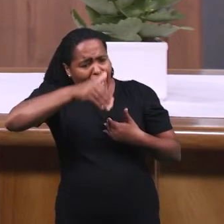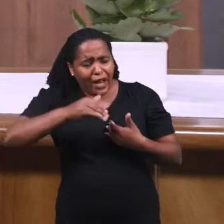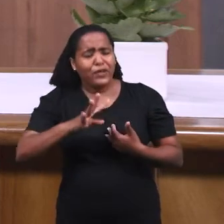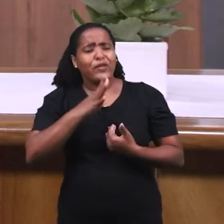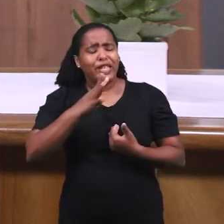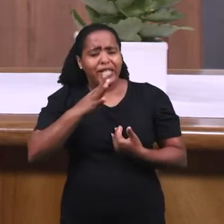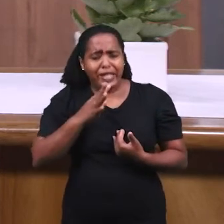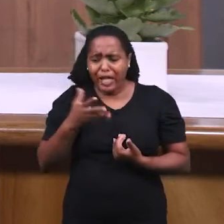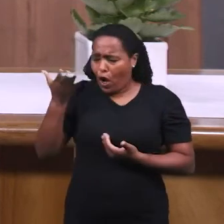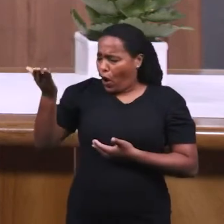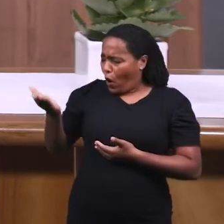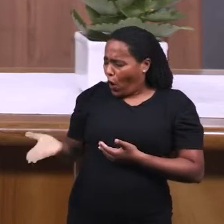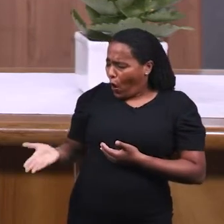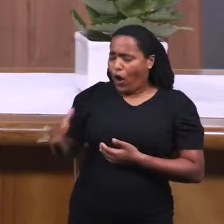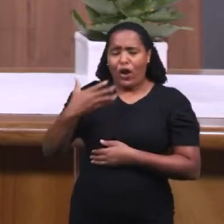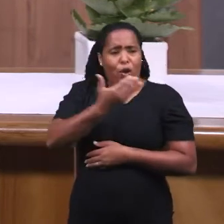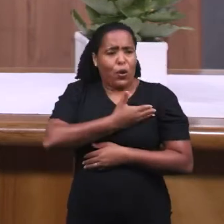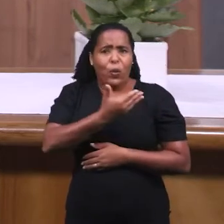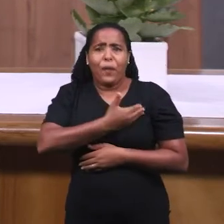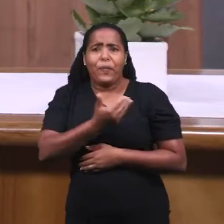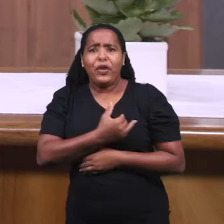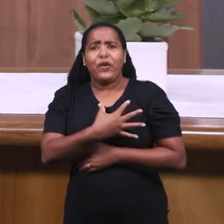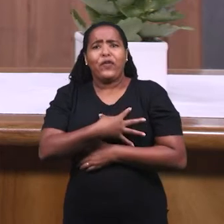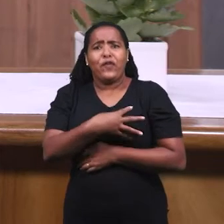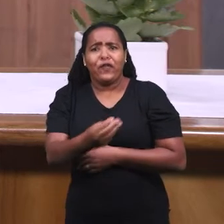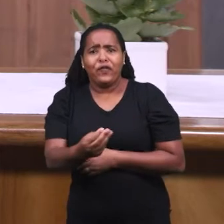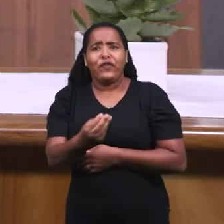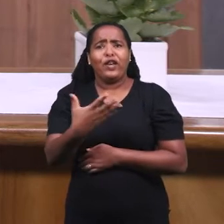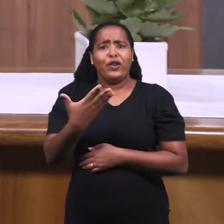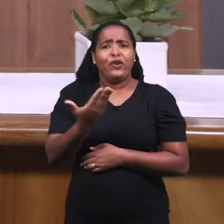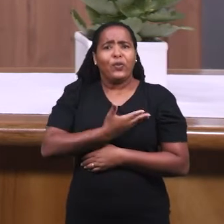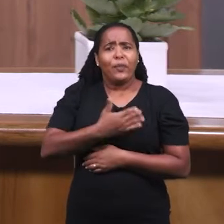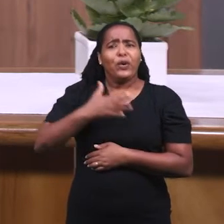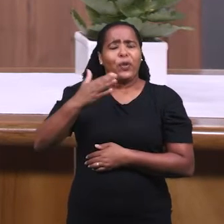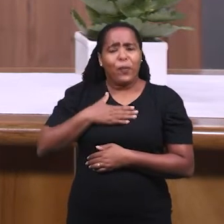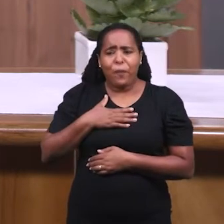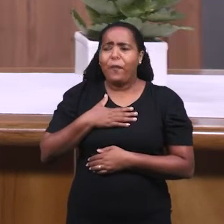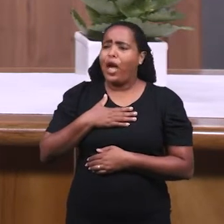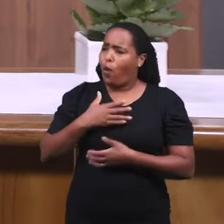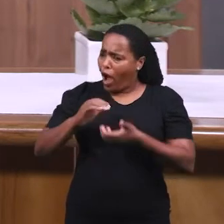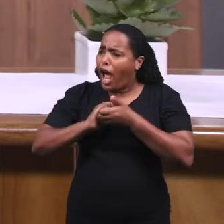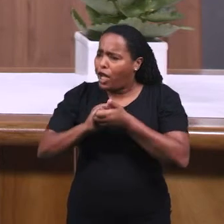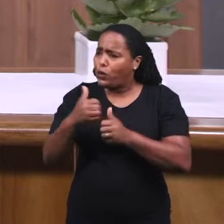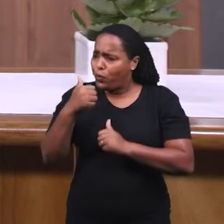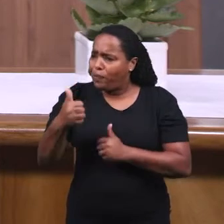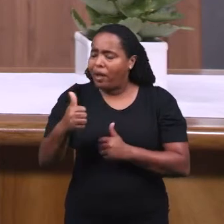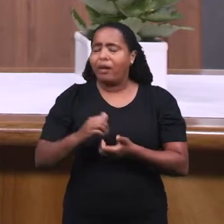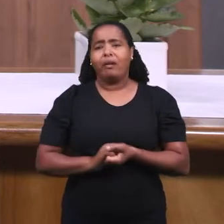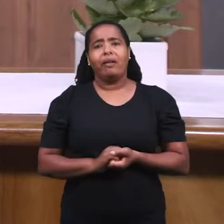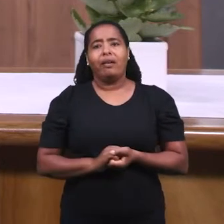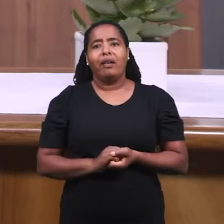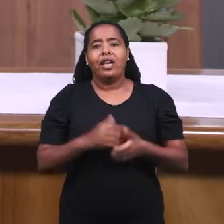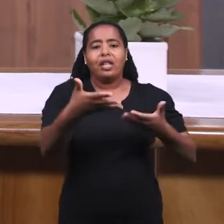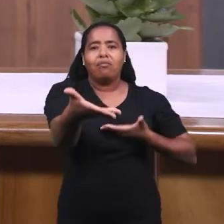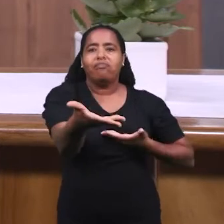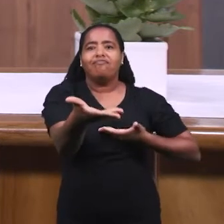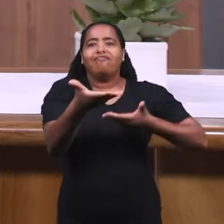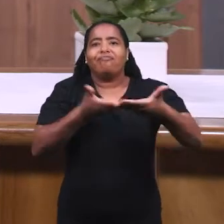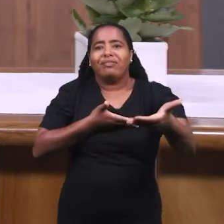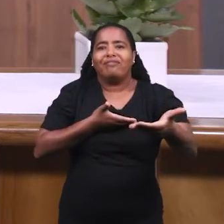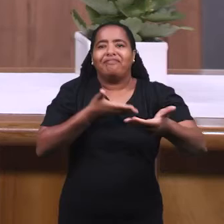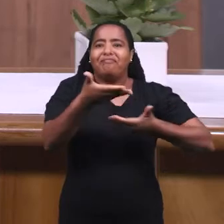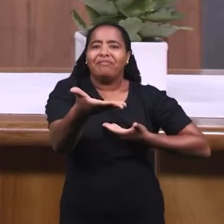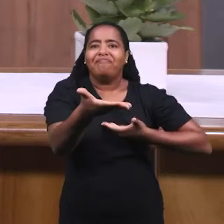моего отца, ты что, сразу всех позову, там, о, это сын там друга моего,